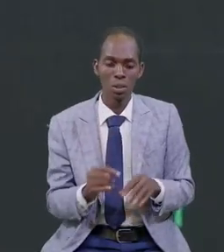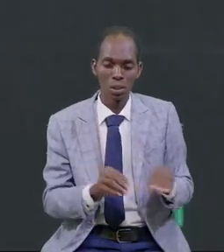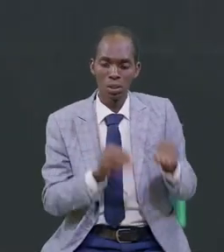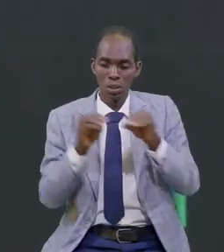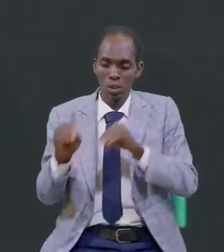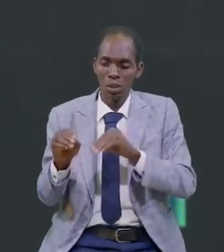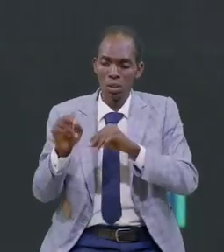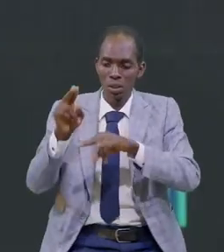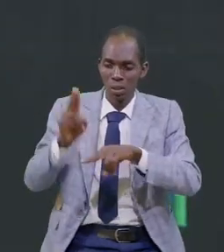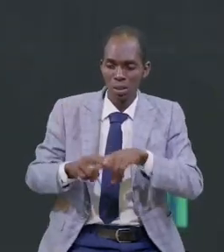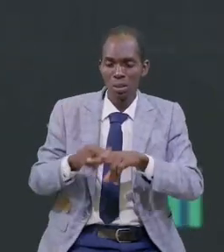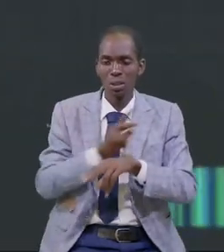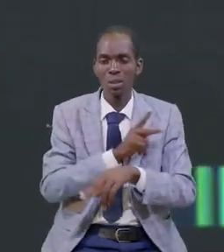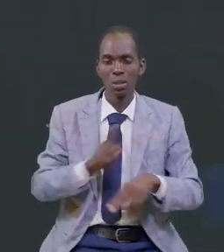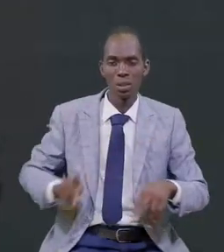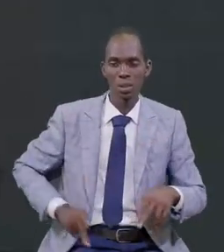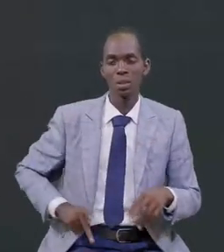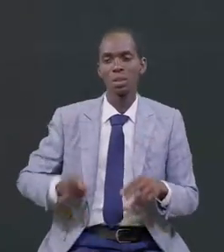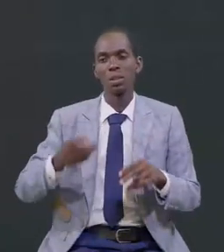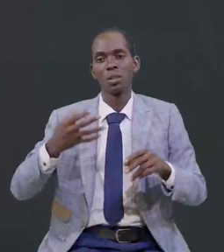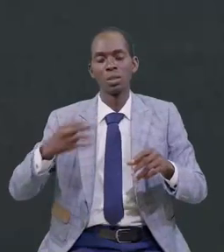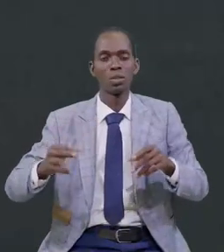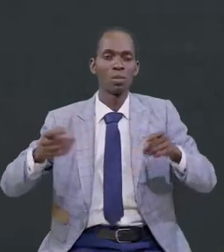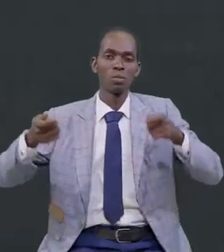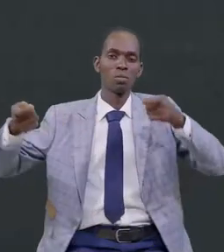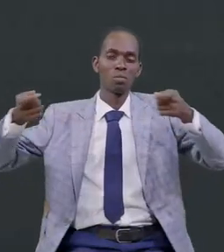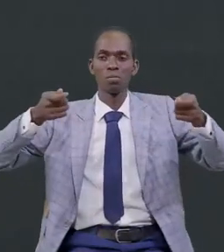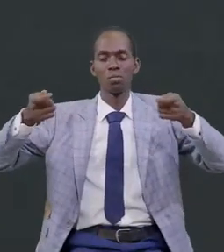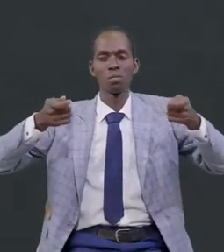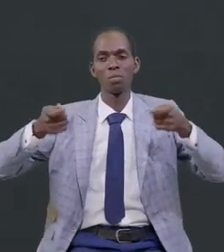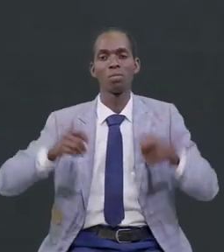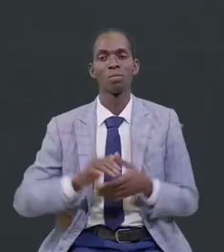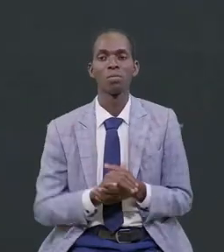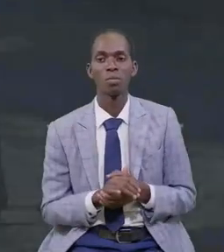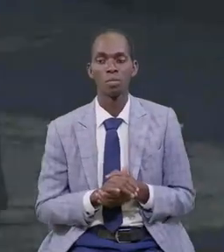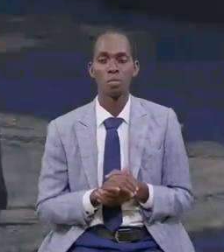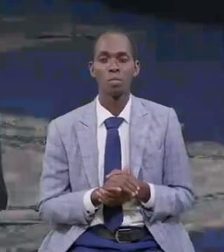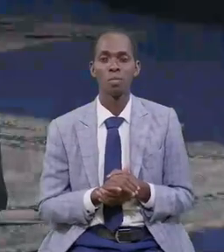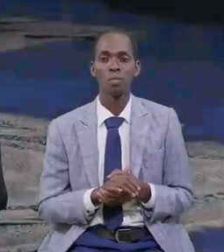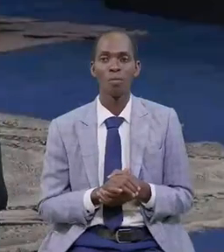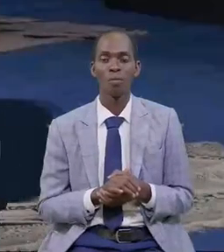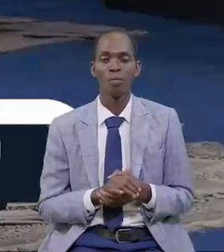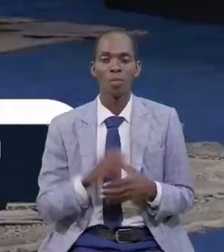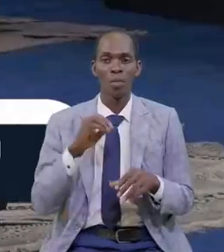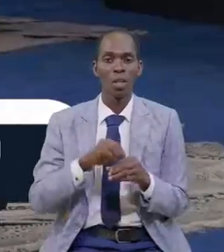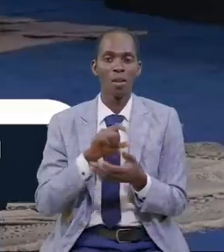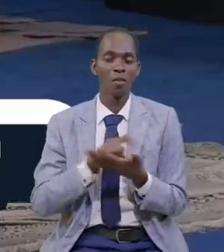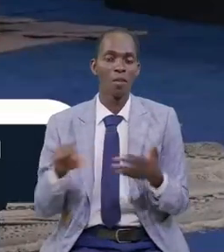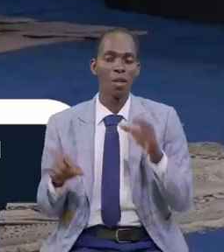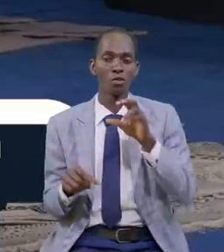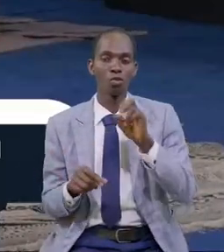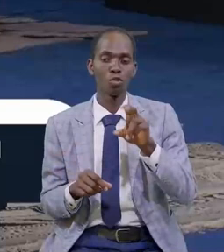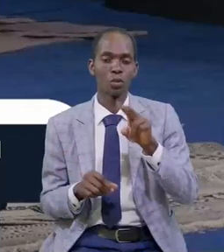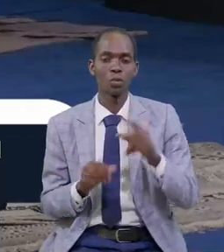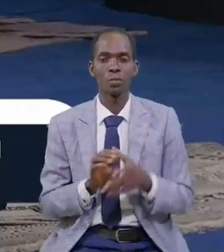assis le Roi des rois le Seigneur des seigneurs sur le trône voyz le verset 12 qui